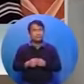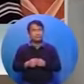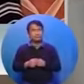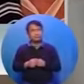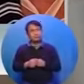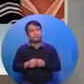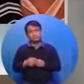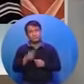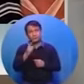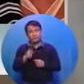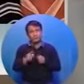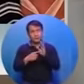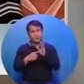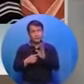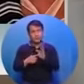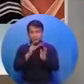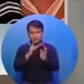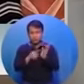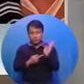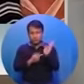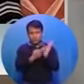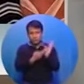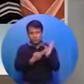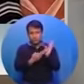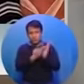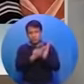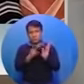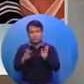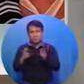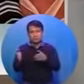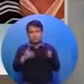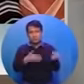Nagsasabi kayo ng totoo dito. Kung halimbawa, anong plano?